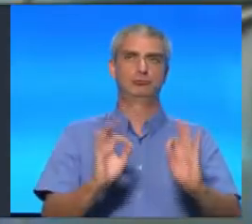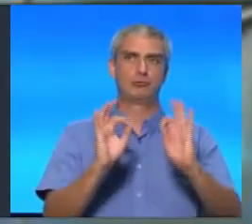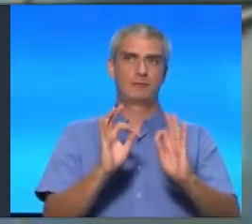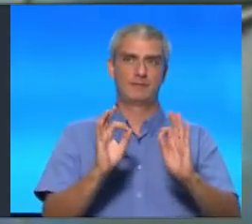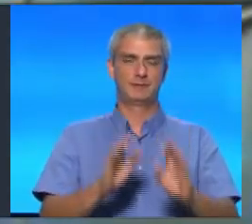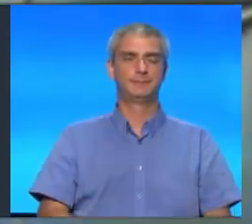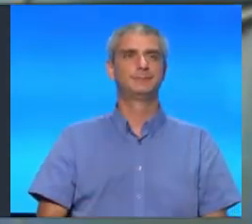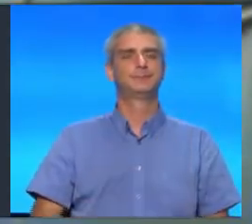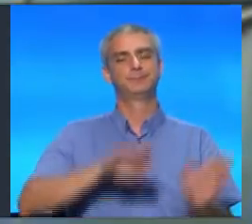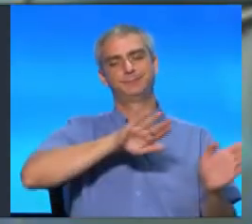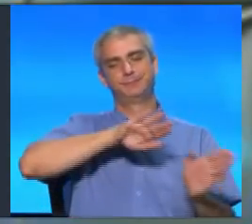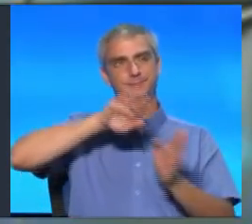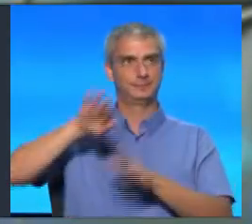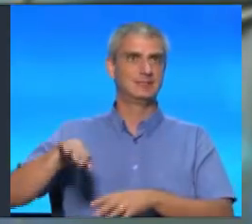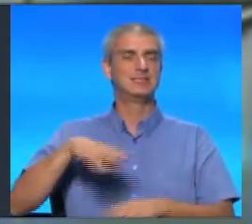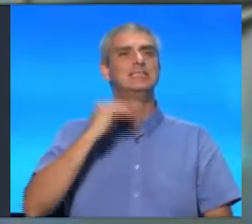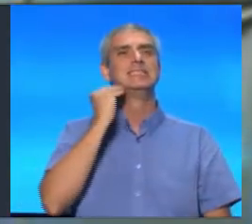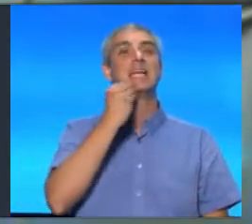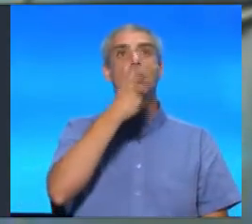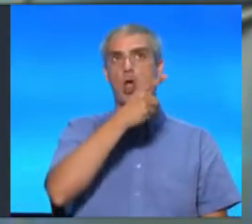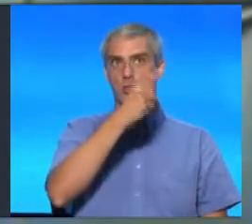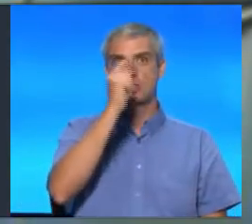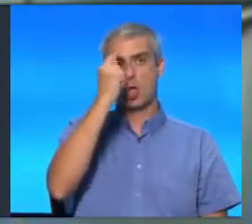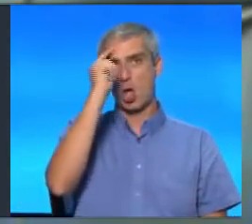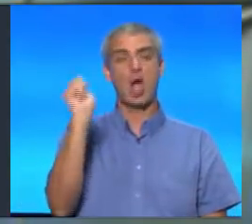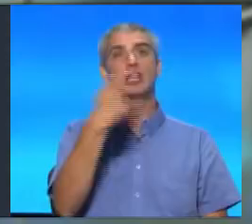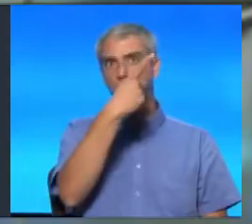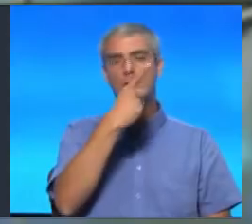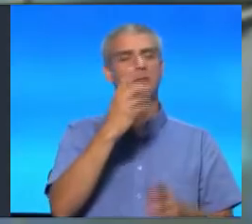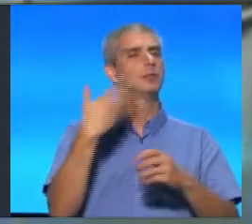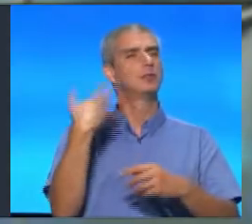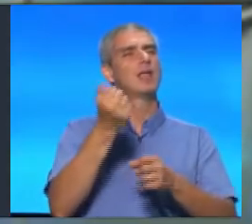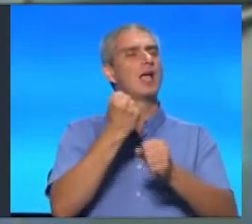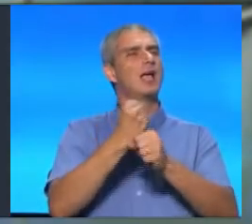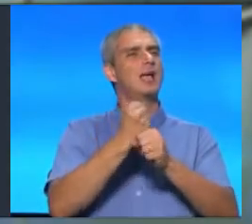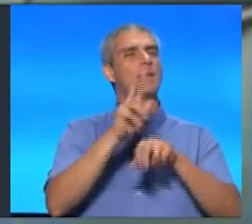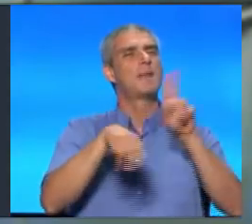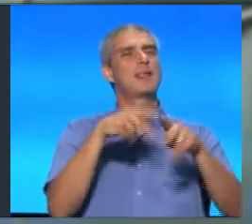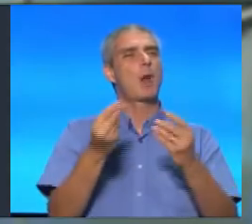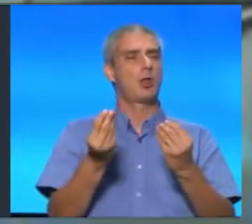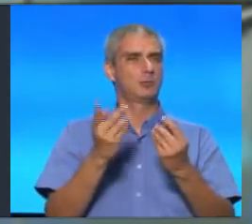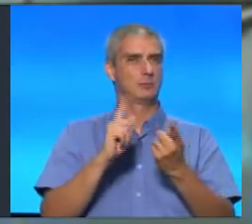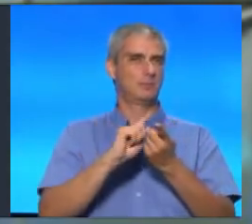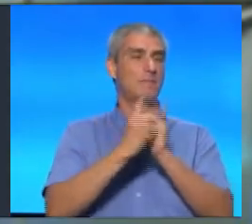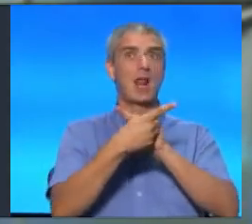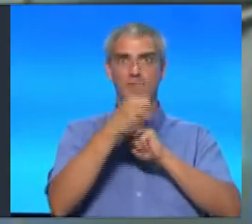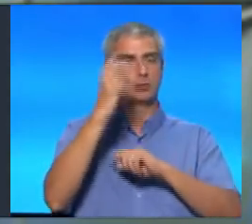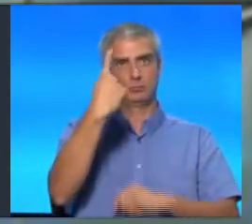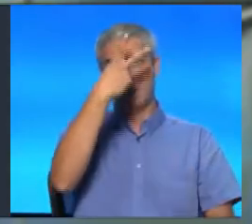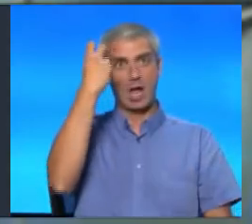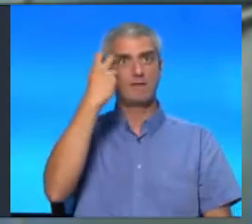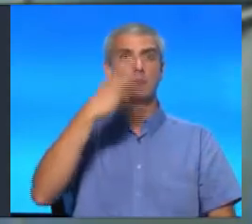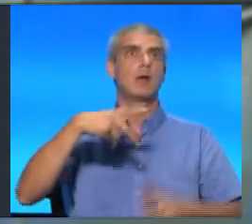עכשיו לסיפור הבא, צהרון בהוד השרון העסיק סייעות מחליפות מהמגזר הערבי. קבוצות הוואטסאפ געשו, ההורים